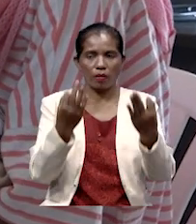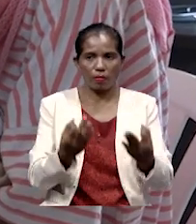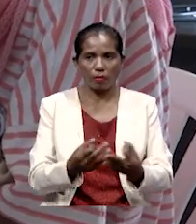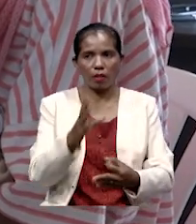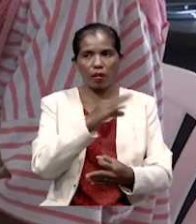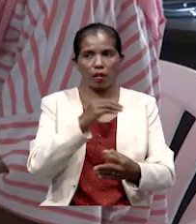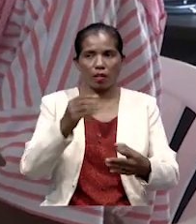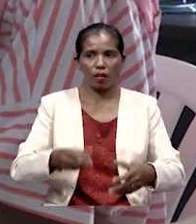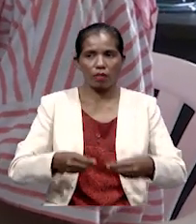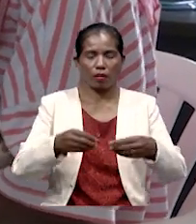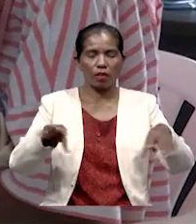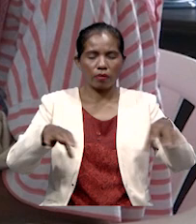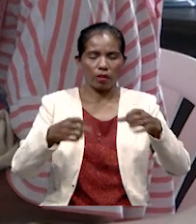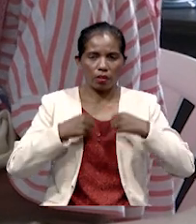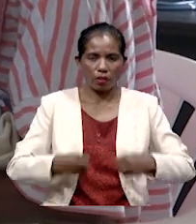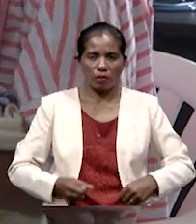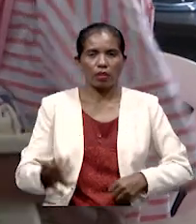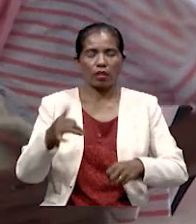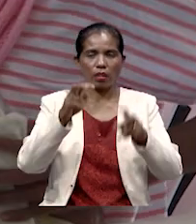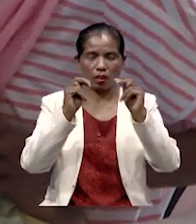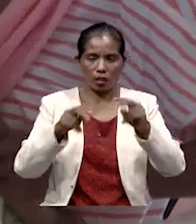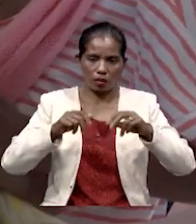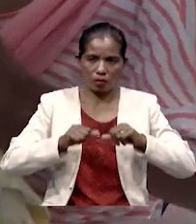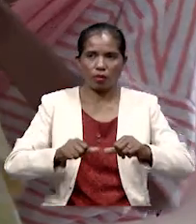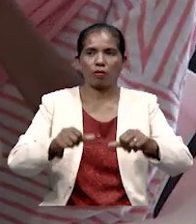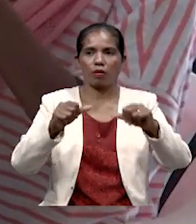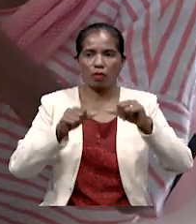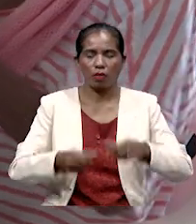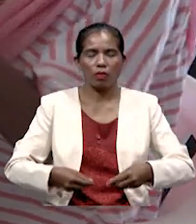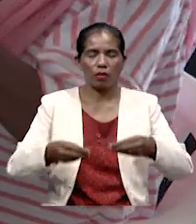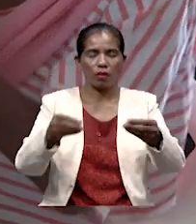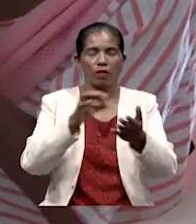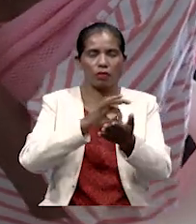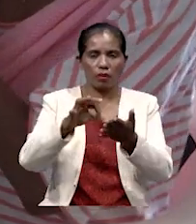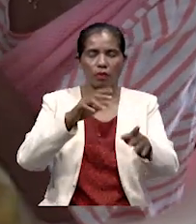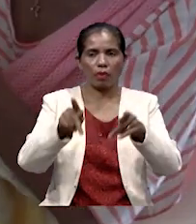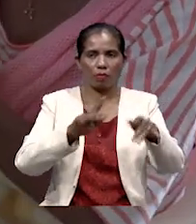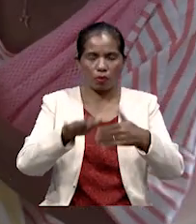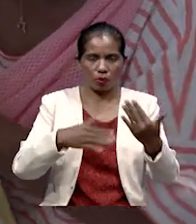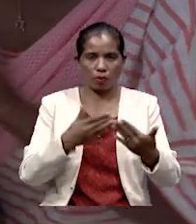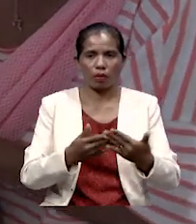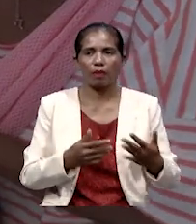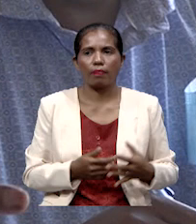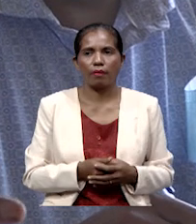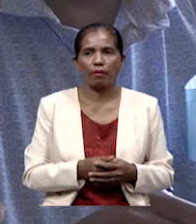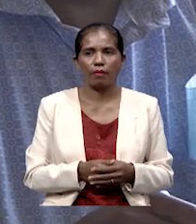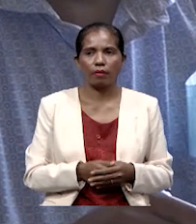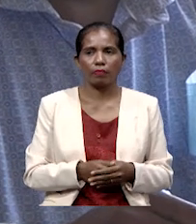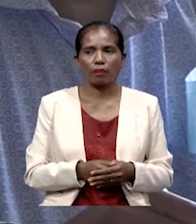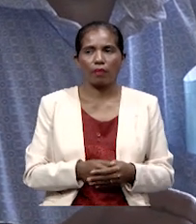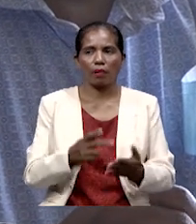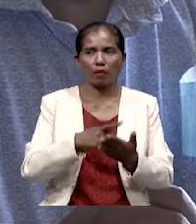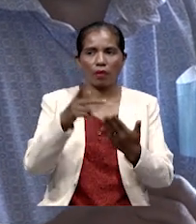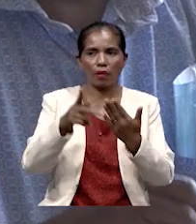no profissional saúde Sira Mos tem que continua fo formação ba comunidade. Ia pintegra program ne tamu